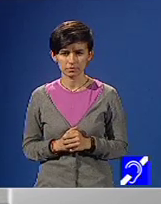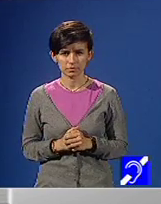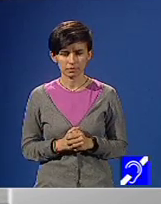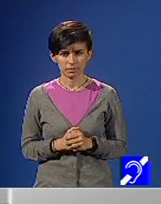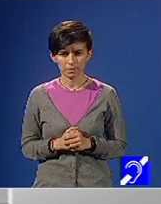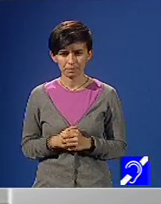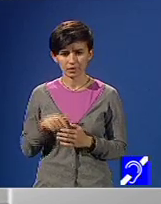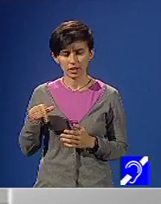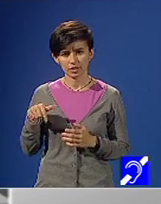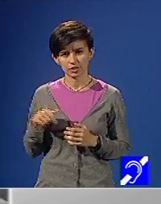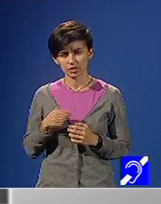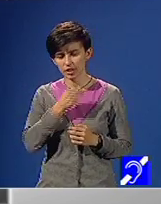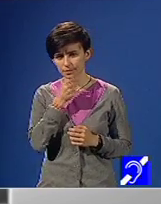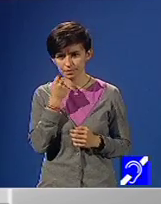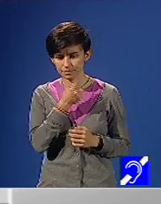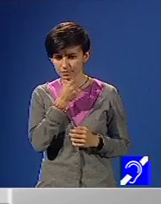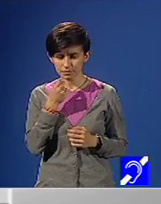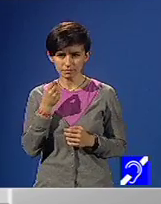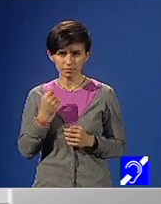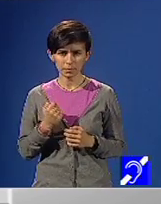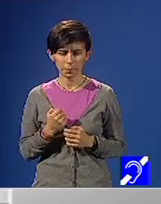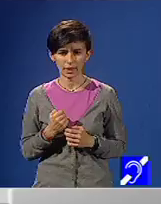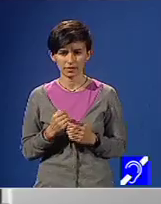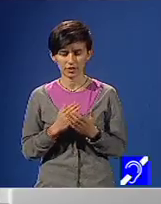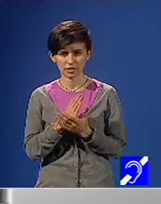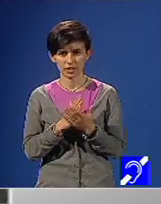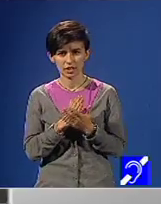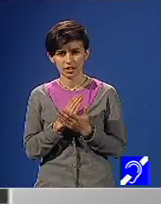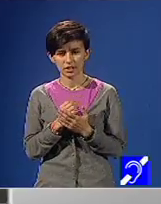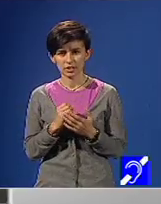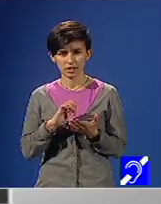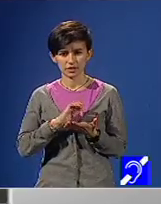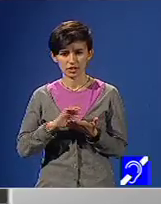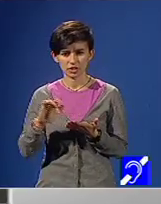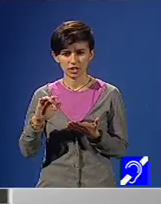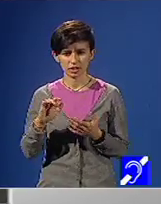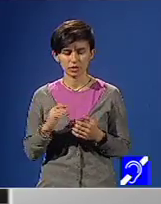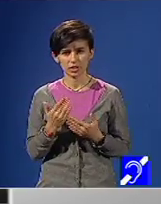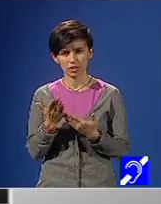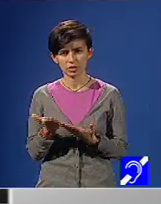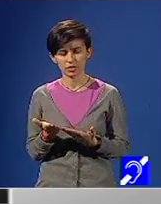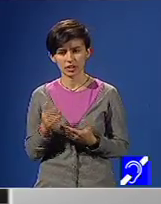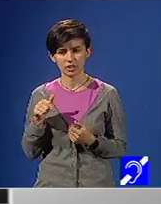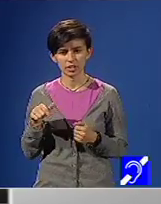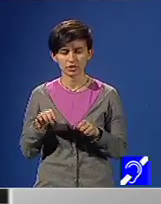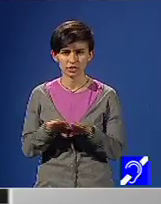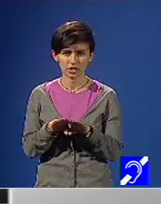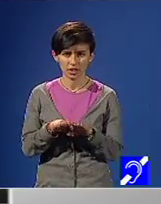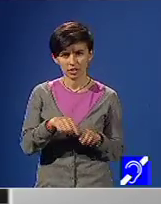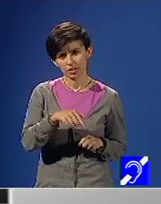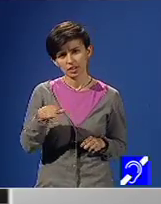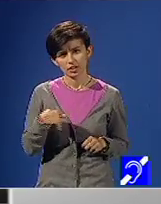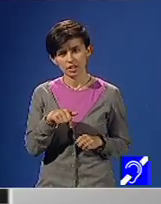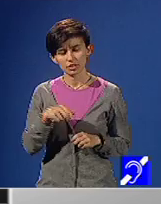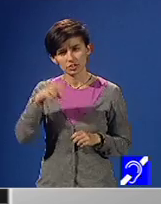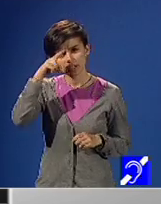Aceștia beneficiau de servicii gratuite oferite de acești colegi ai noștri din